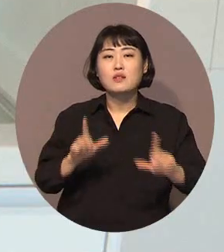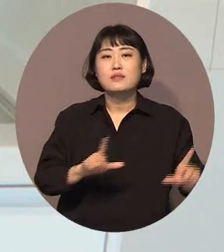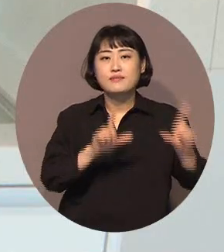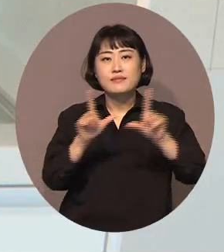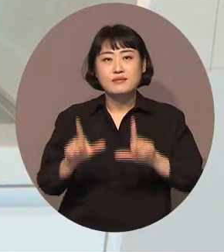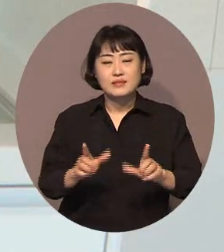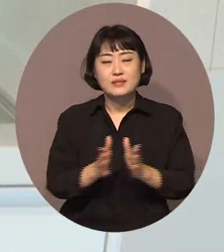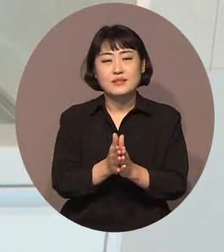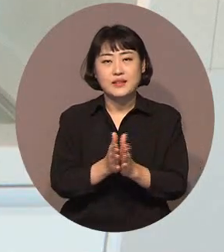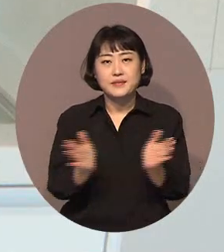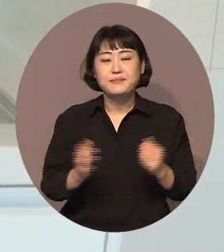시작할 계획입니다